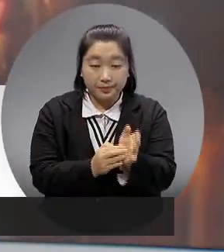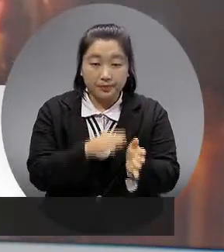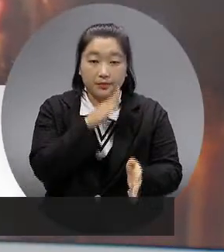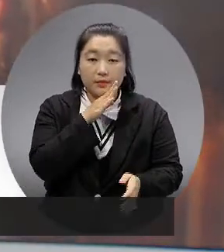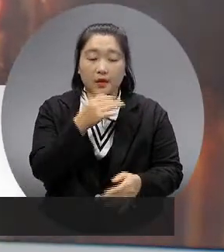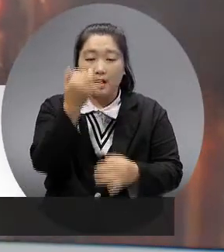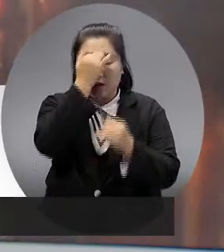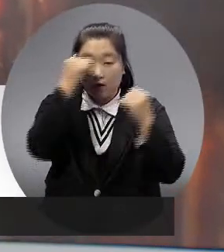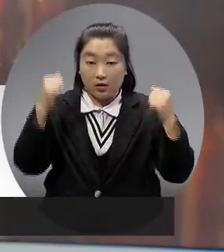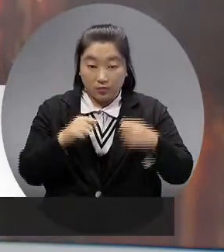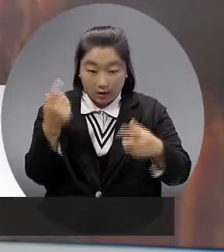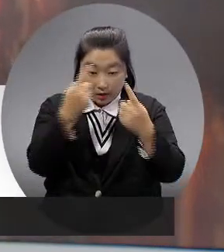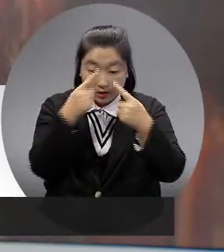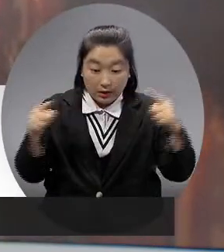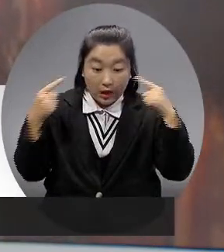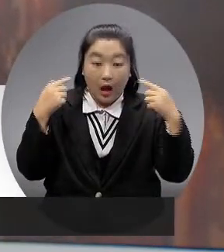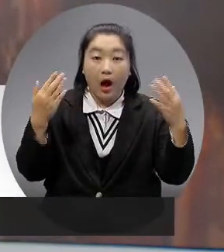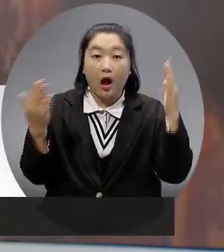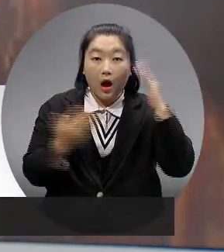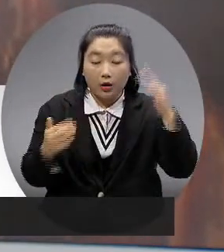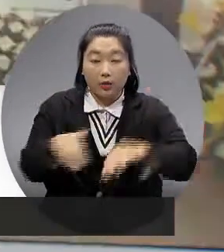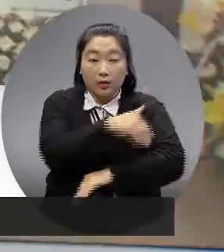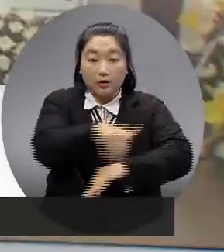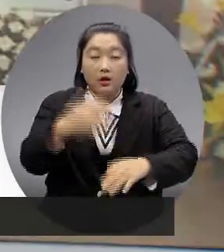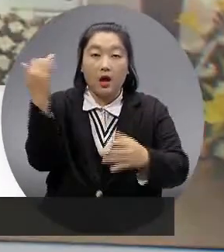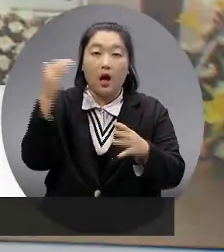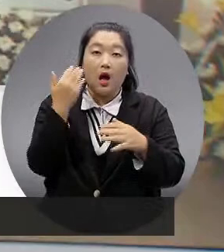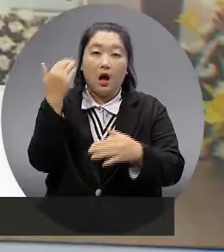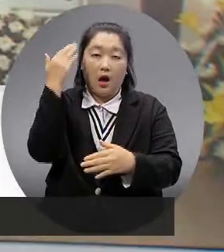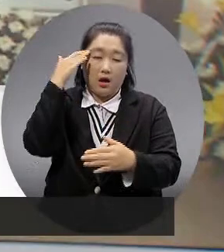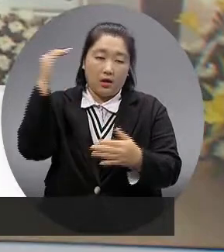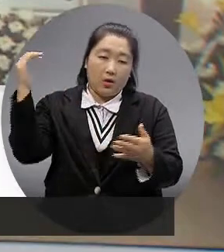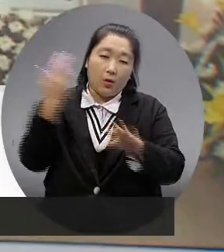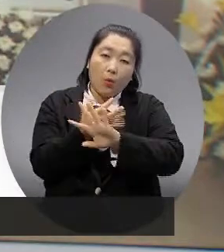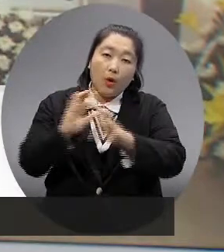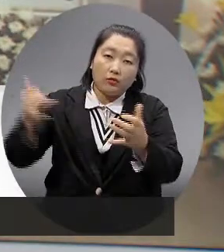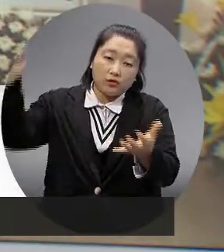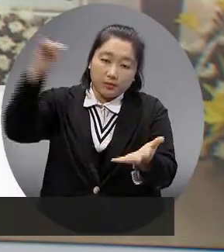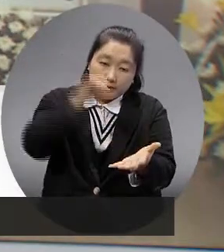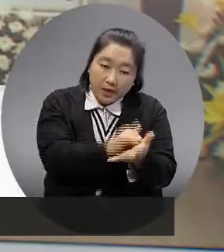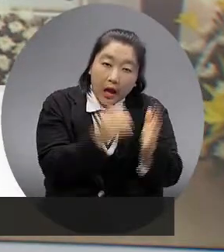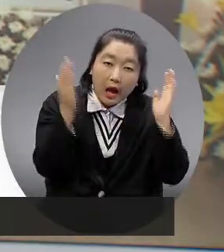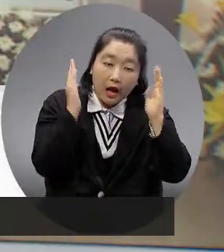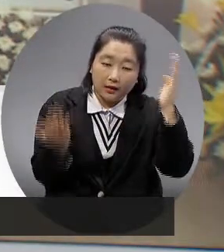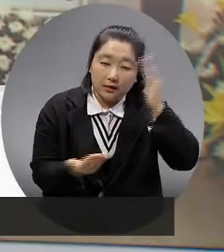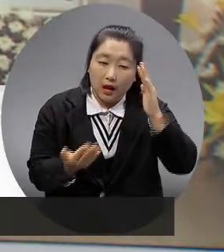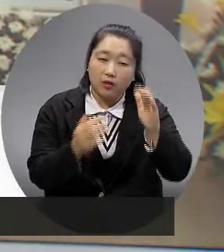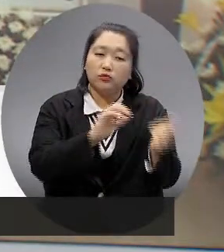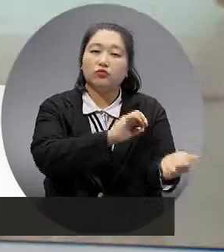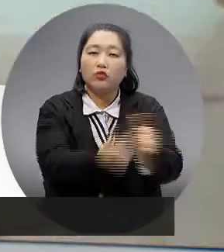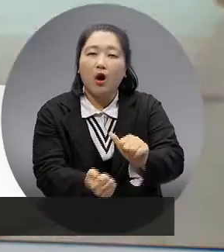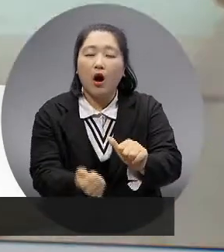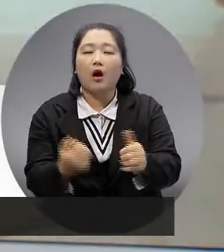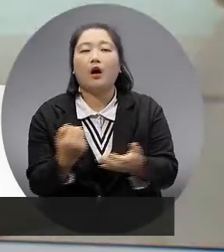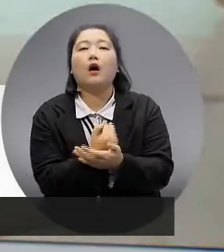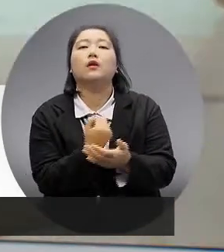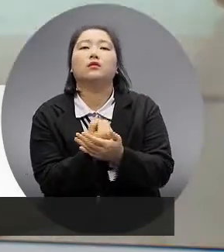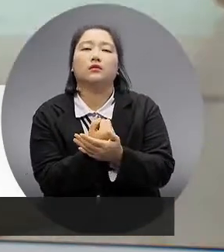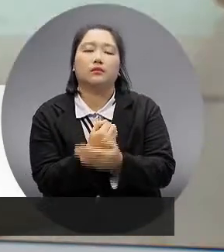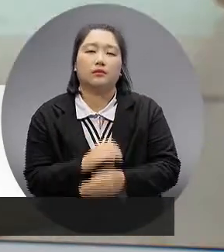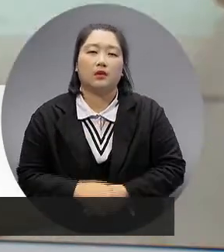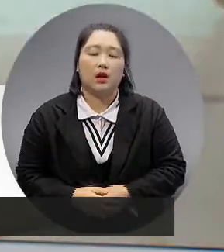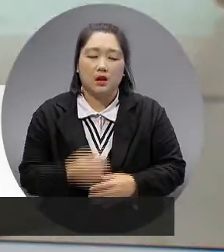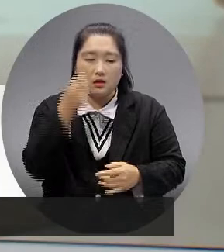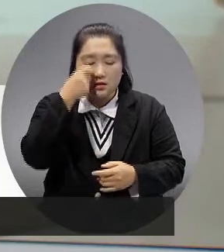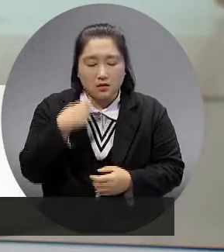대학에 재학 중이던 유학생이 숨진 사실도 알려지면서 안타까움을 더했습니다. 분향소에도 이틀째 슬픔에 찬